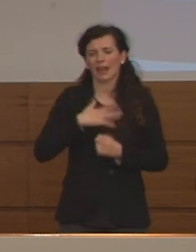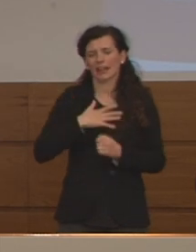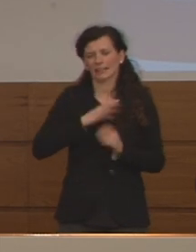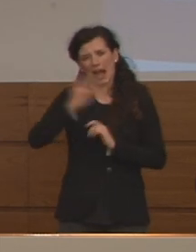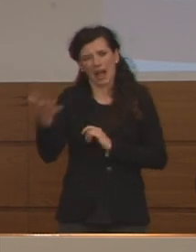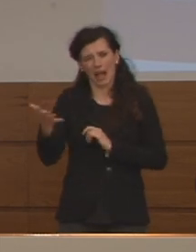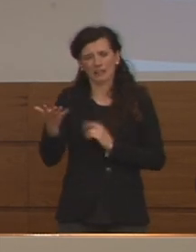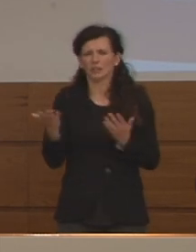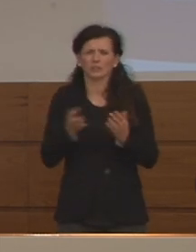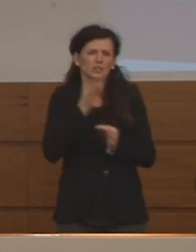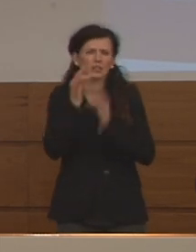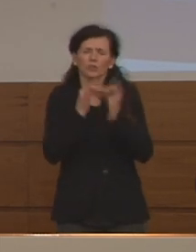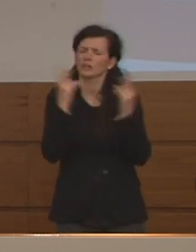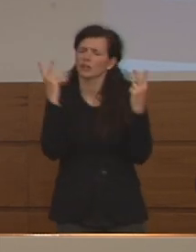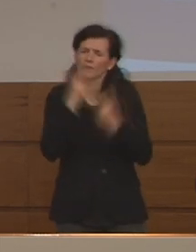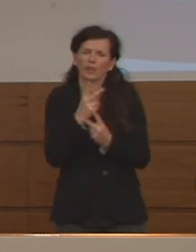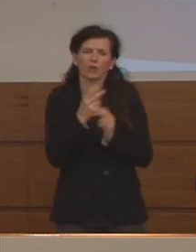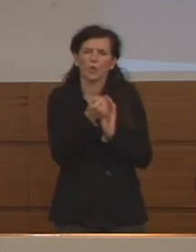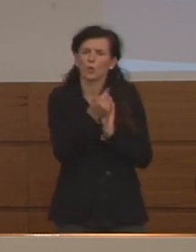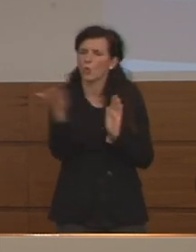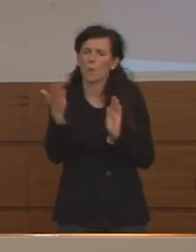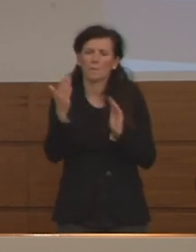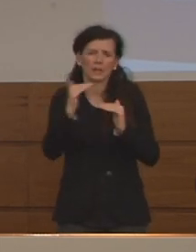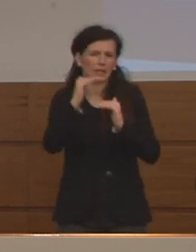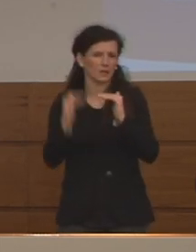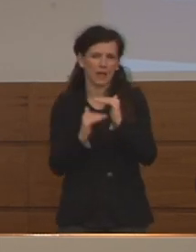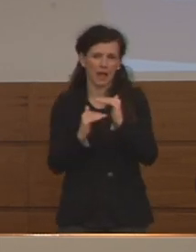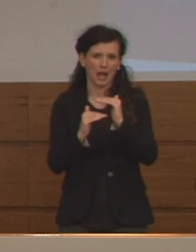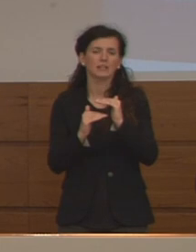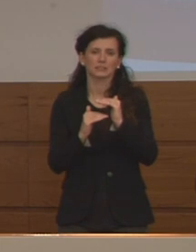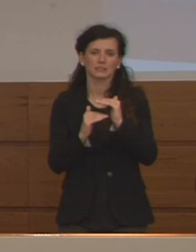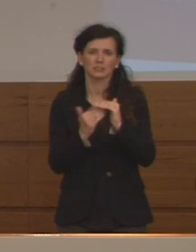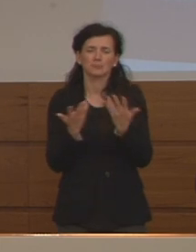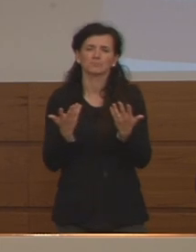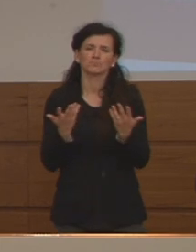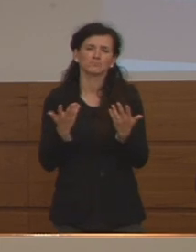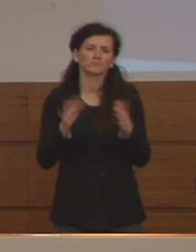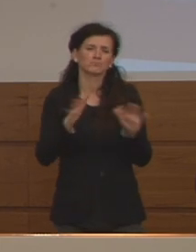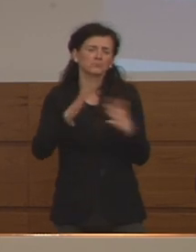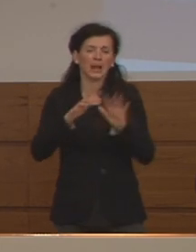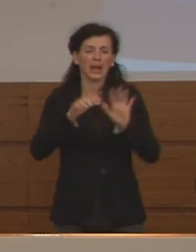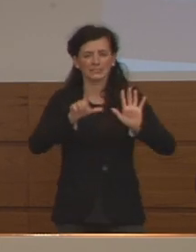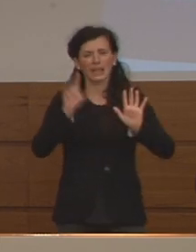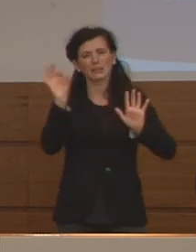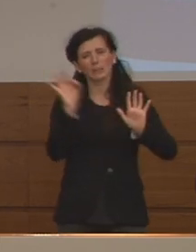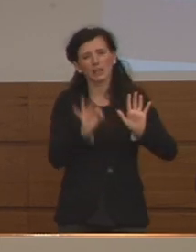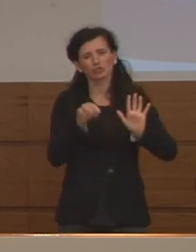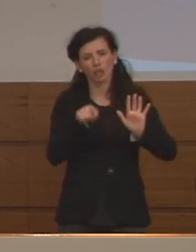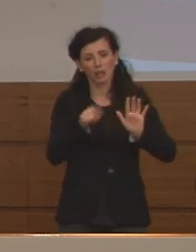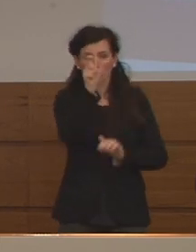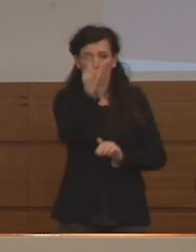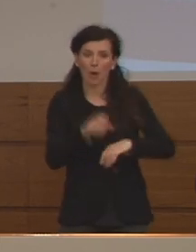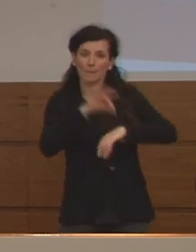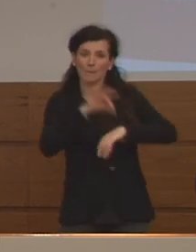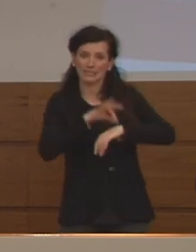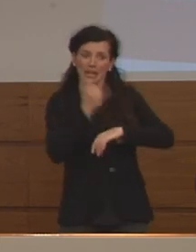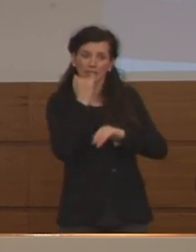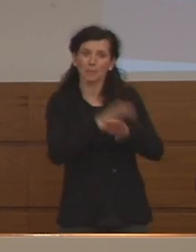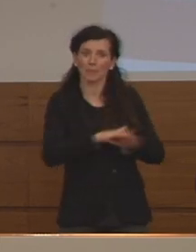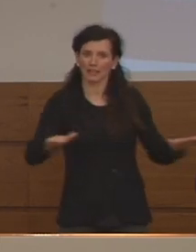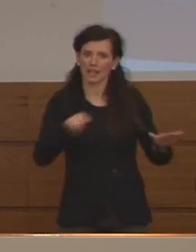quindi veramente dei numeri contenuti circa diciamo il 7 per cento dei pazienti in età pediatrica